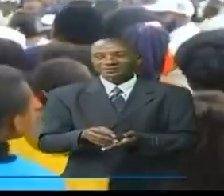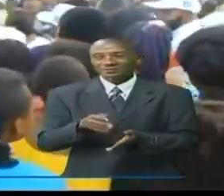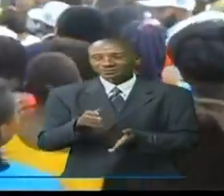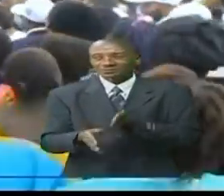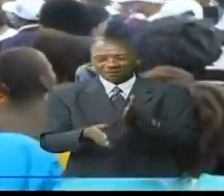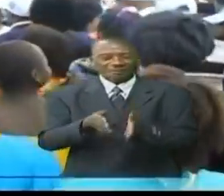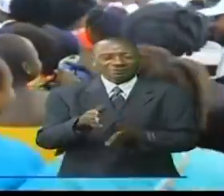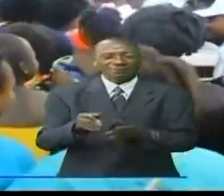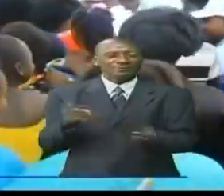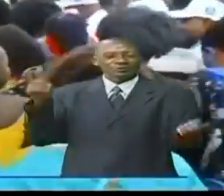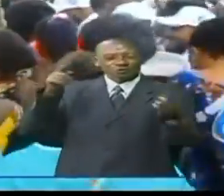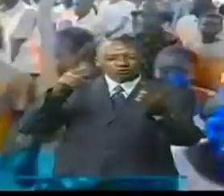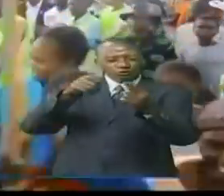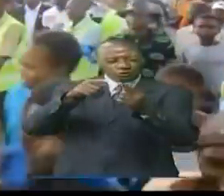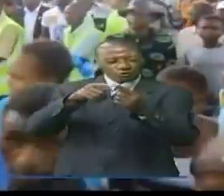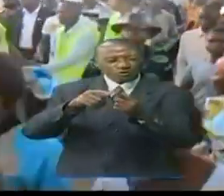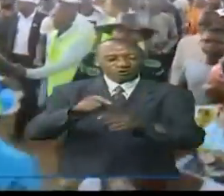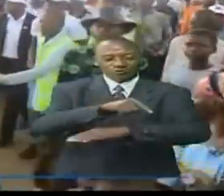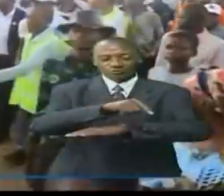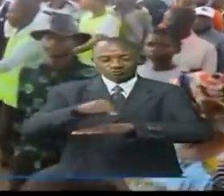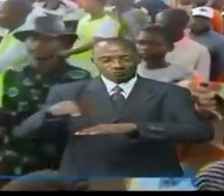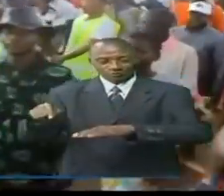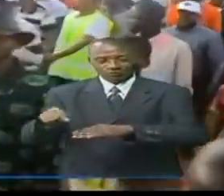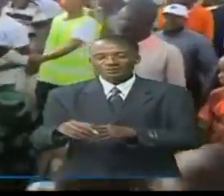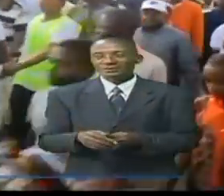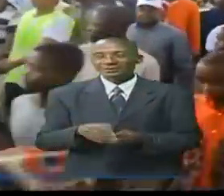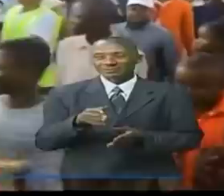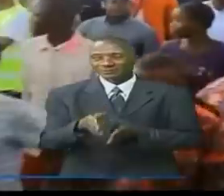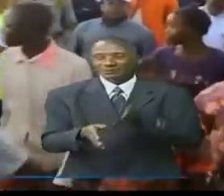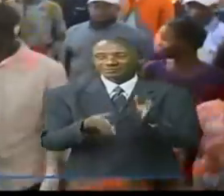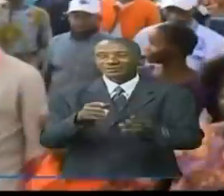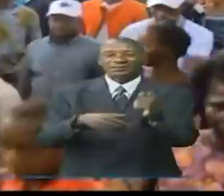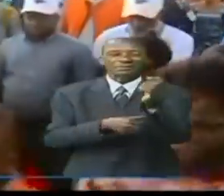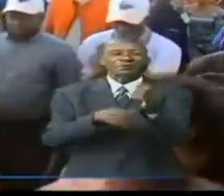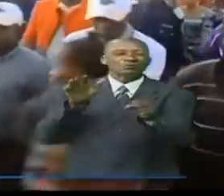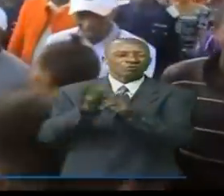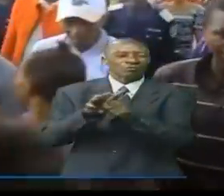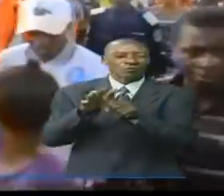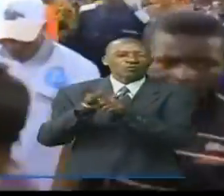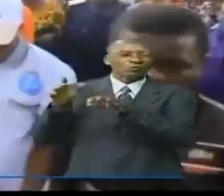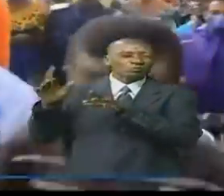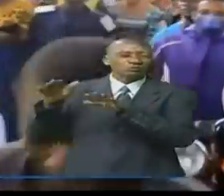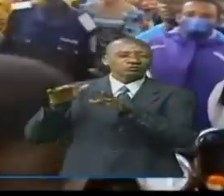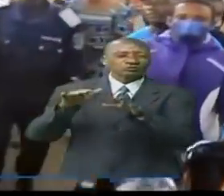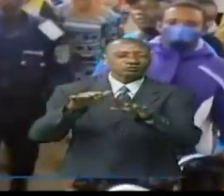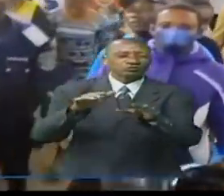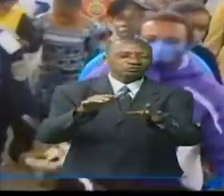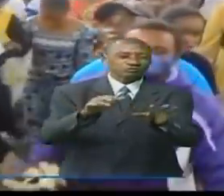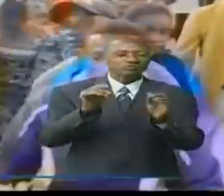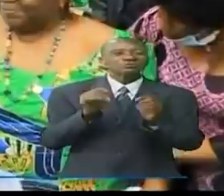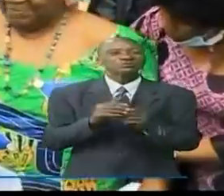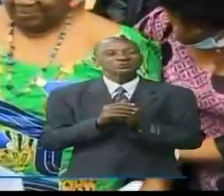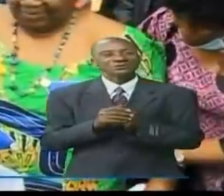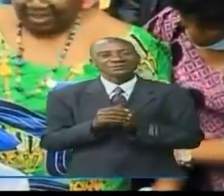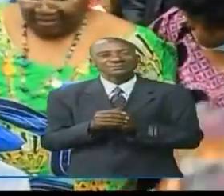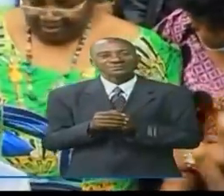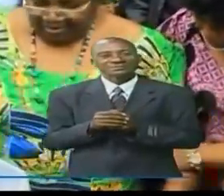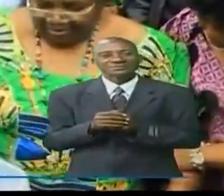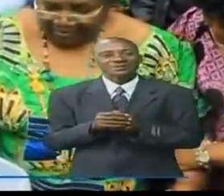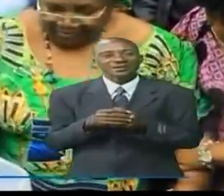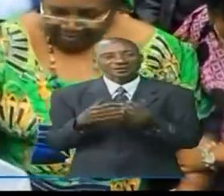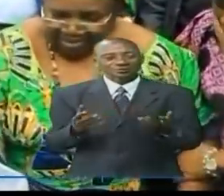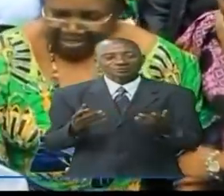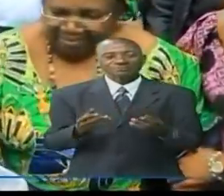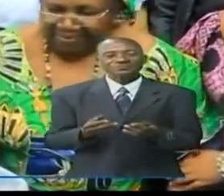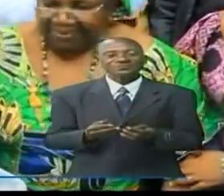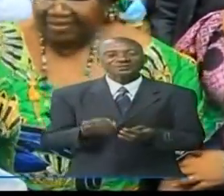pavés, noyés dans une foule en extase. Son leadership dans cette partie du pays ne fait l'ombre d'aucun doute dans sa gibecière du